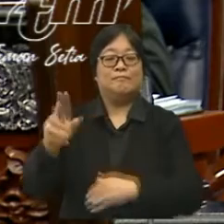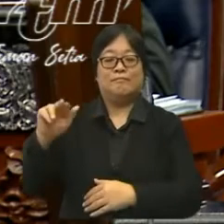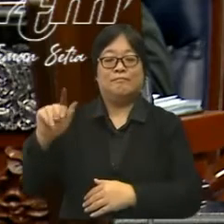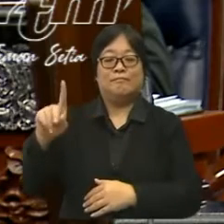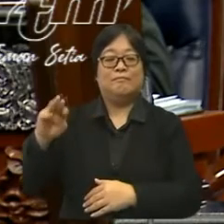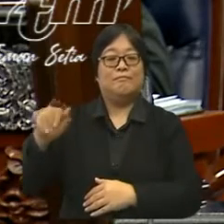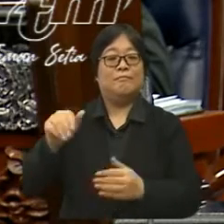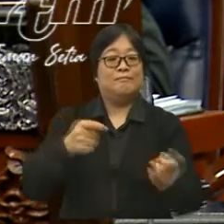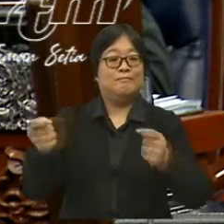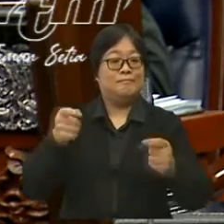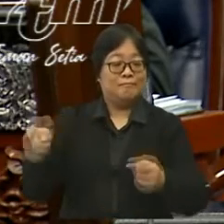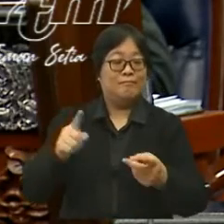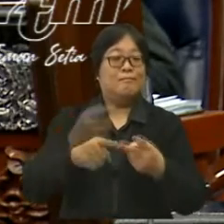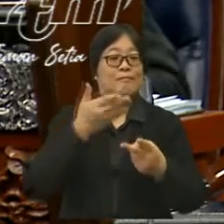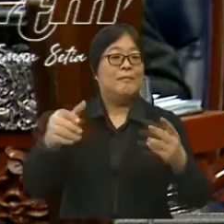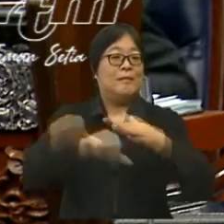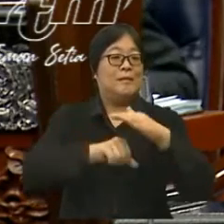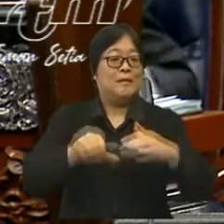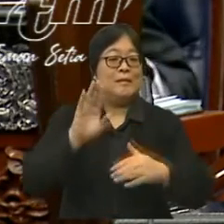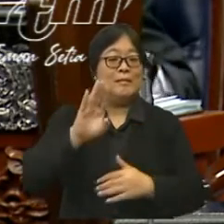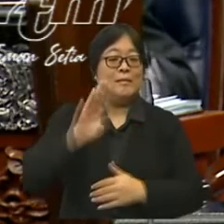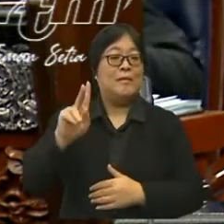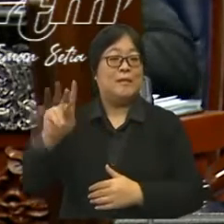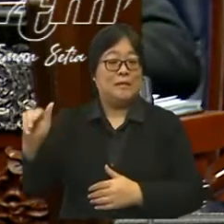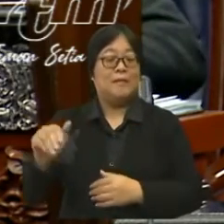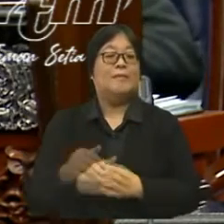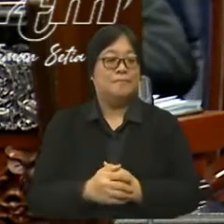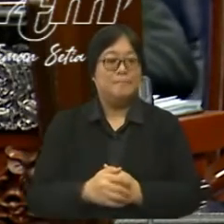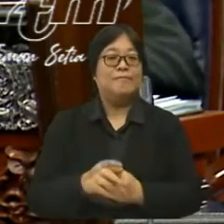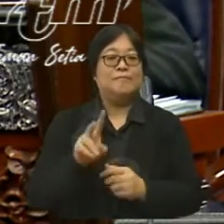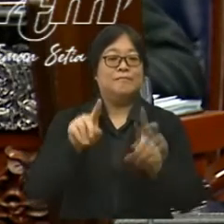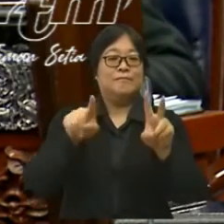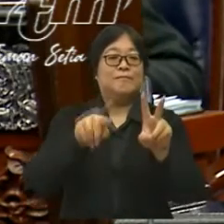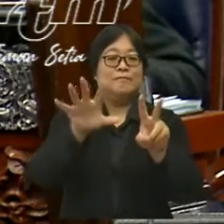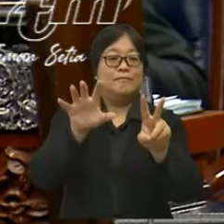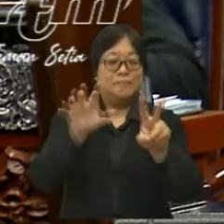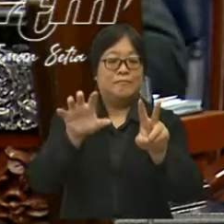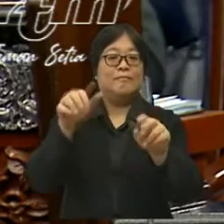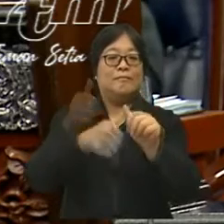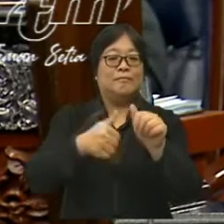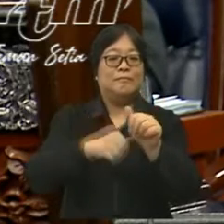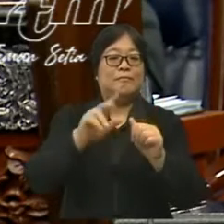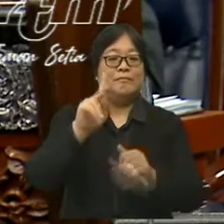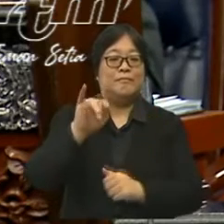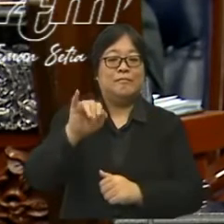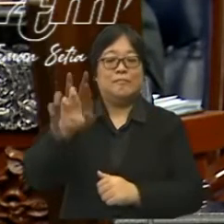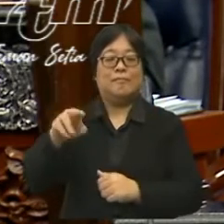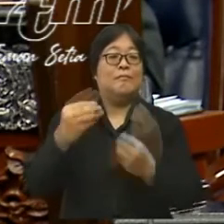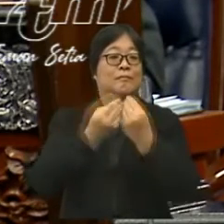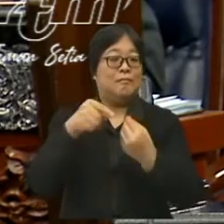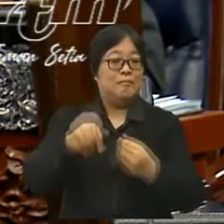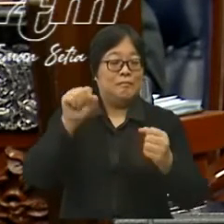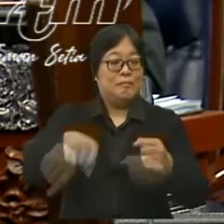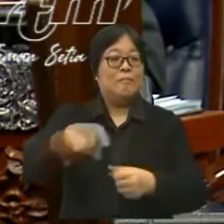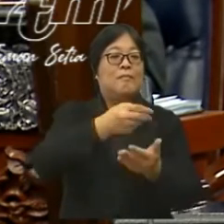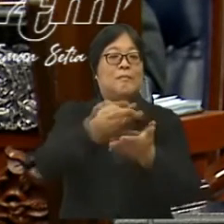NADMA. Bantuan barangan keperluan asas BBKA sebanyak RM2,500 setiap KIR. Bantuan ini juga membolehkan